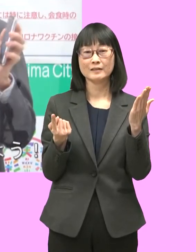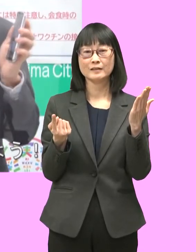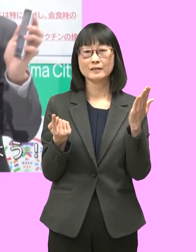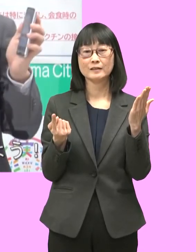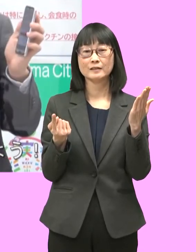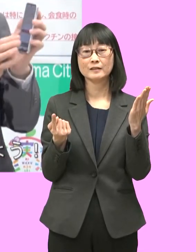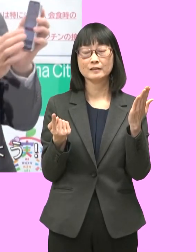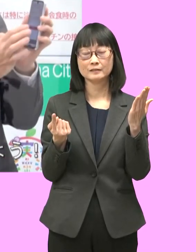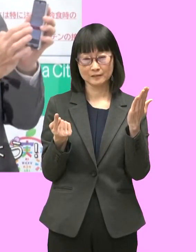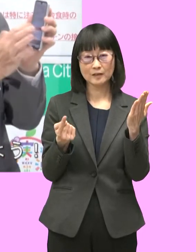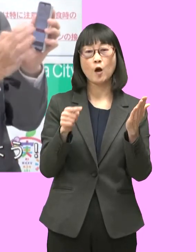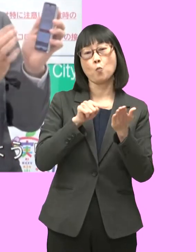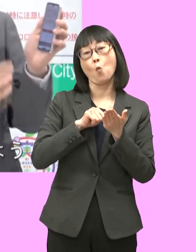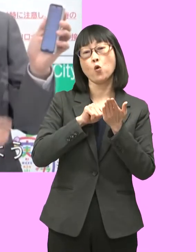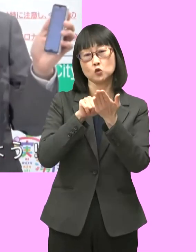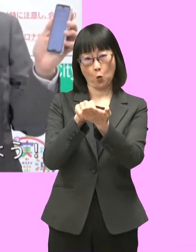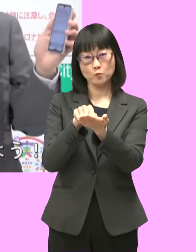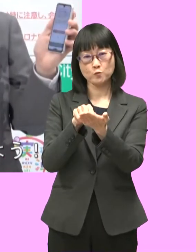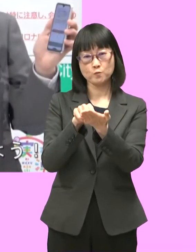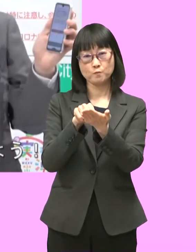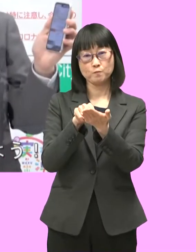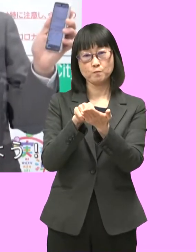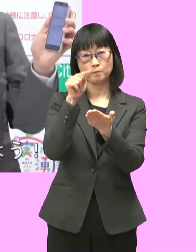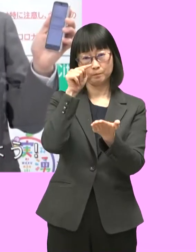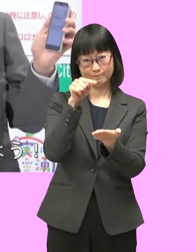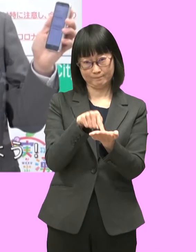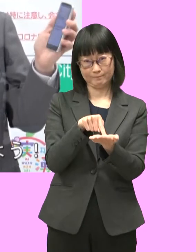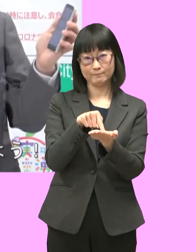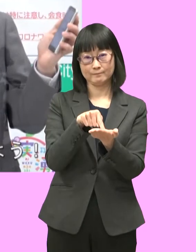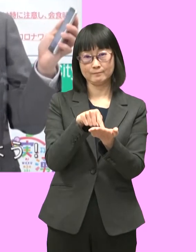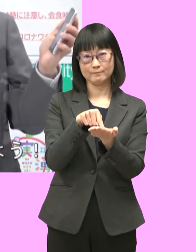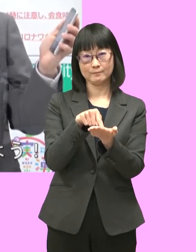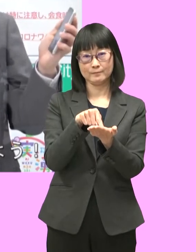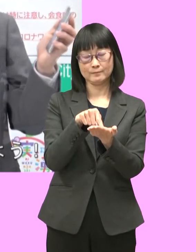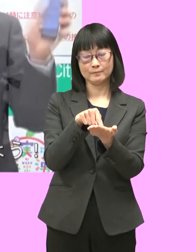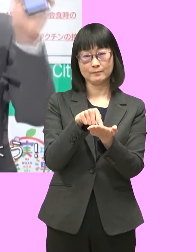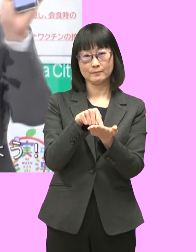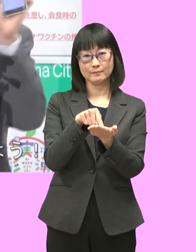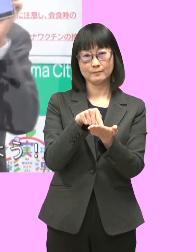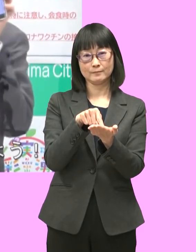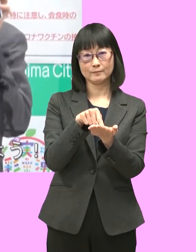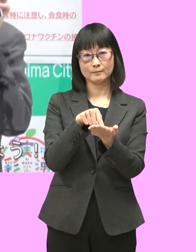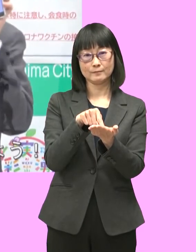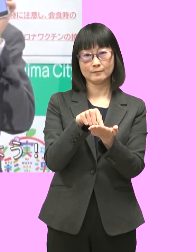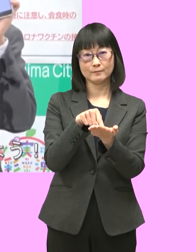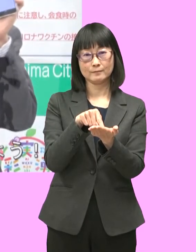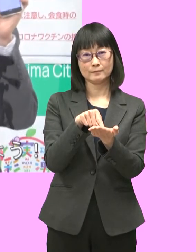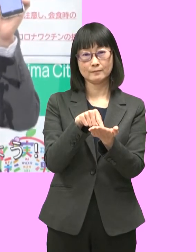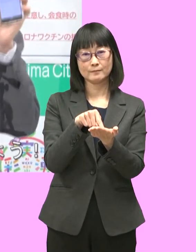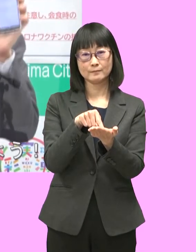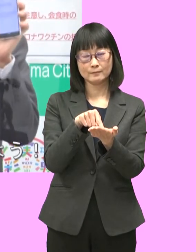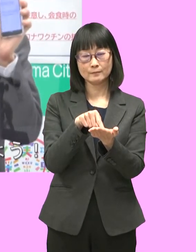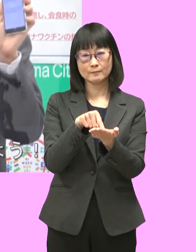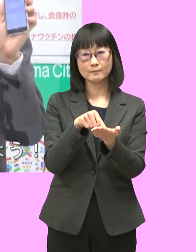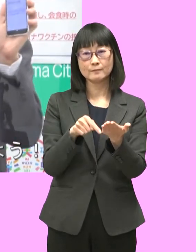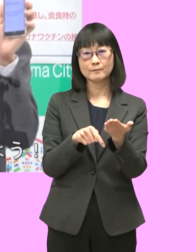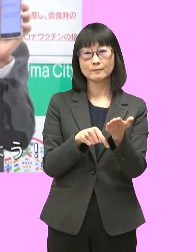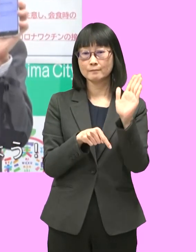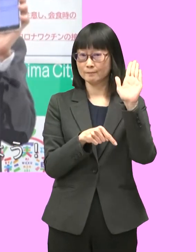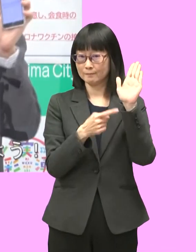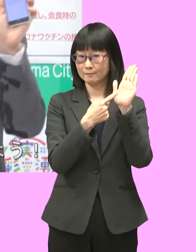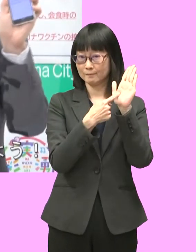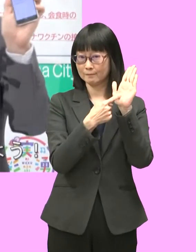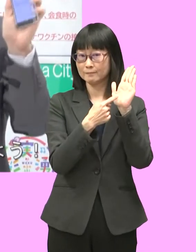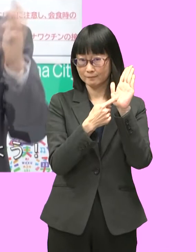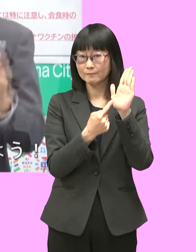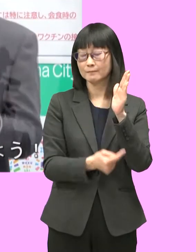ですね、申し込むポンと押します。はい、そうするとこの画面が出